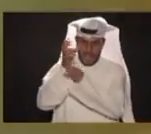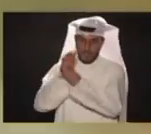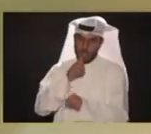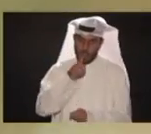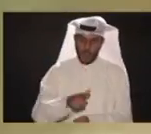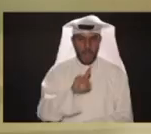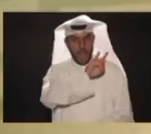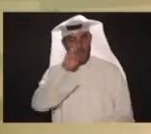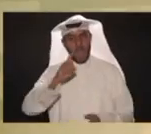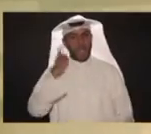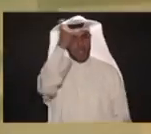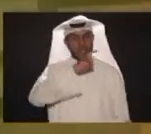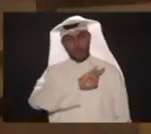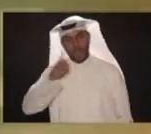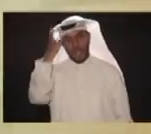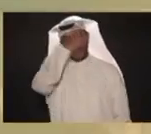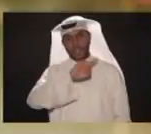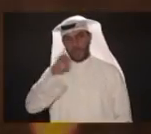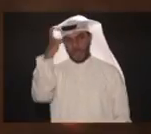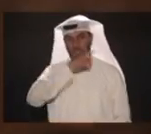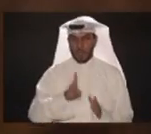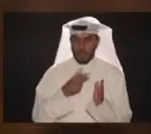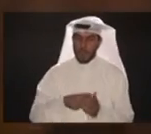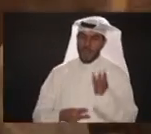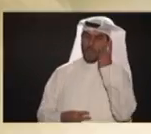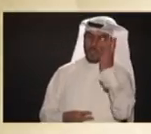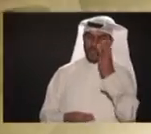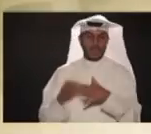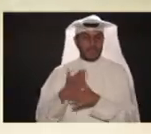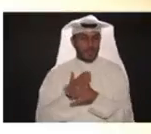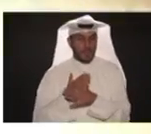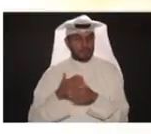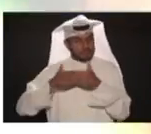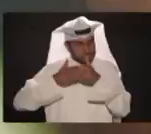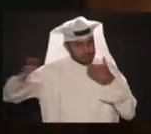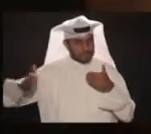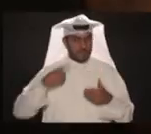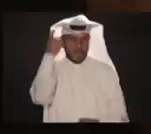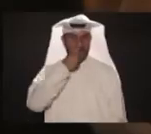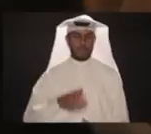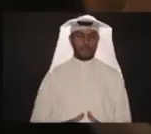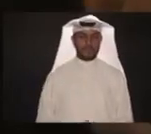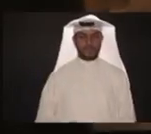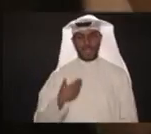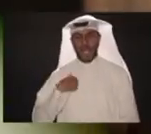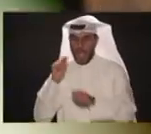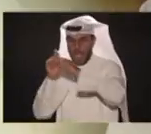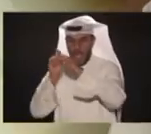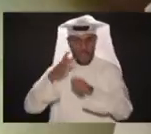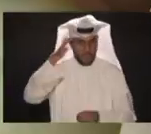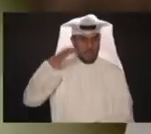قال لا تغضب لا تغضب لا تغضب، كررها 3 مرات عشان نتجنب الغضب. طبعا انا دوري الناصع